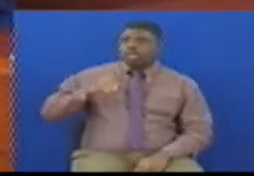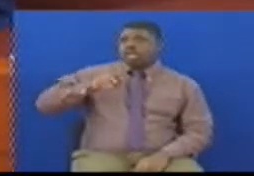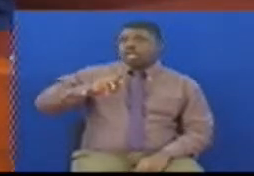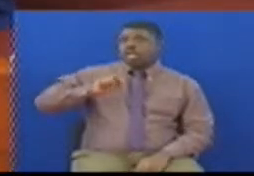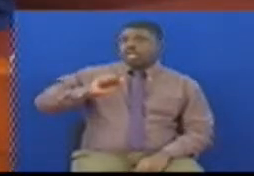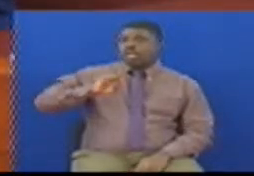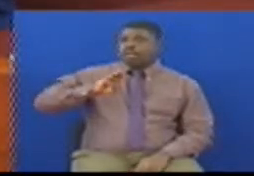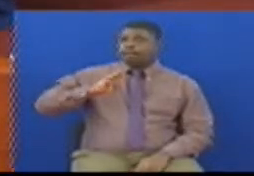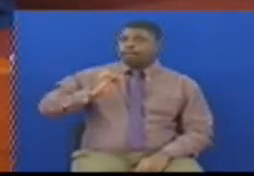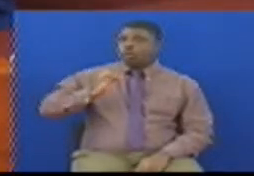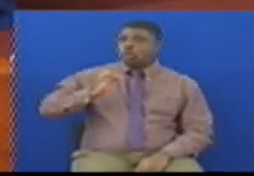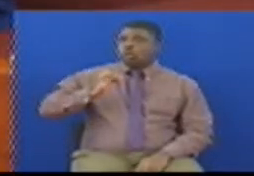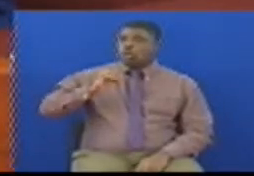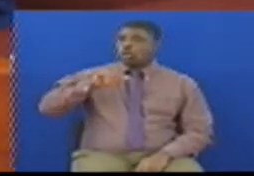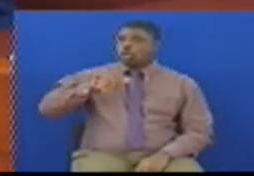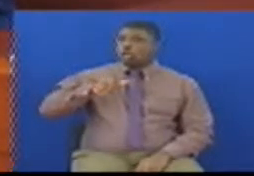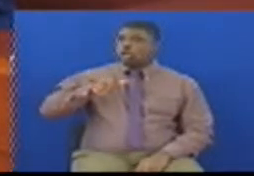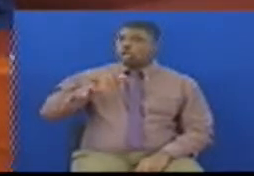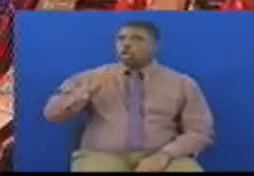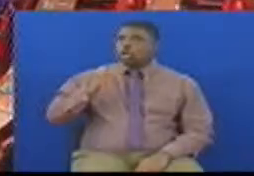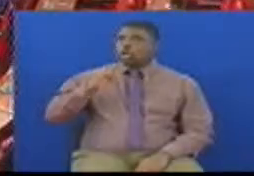Kaboyoka,